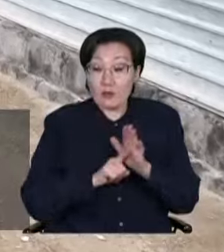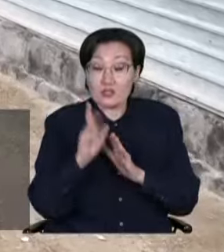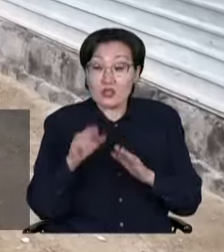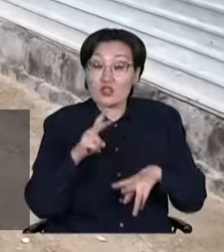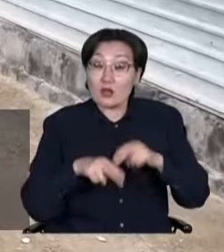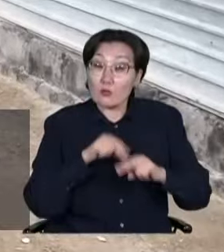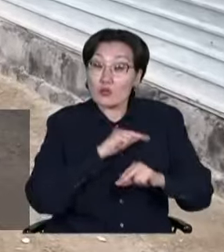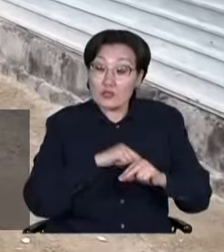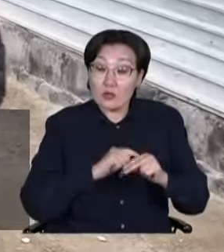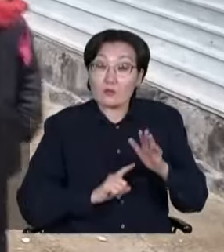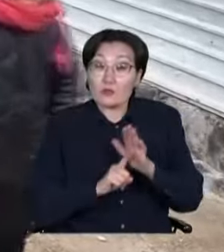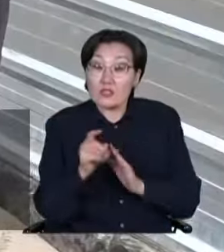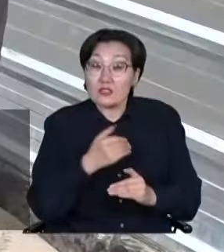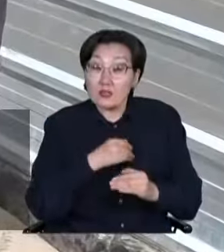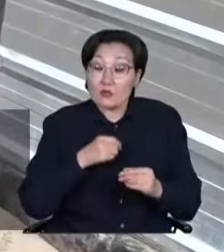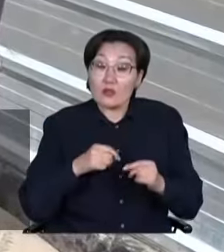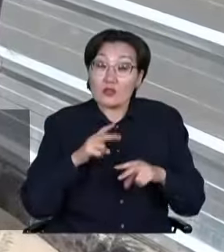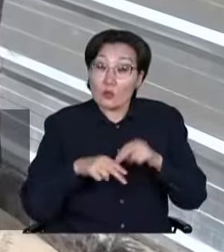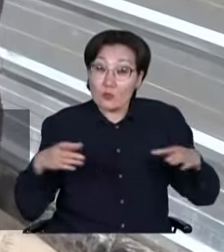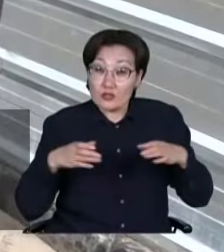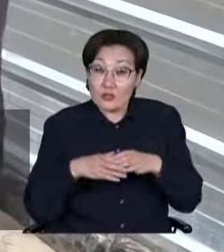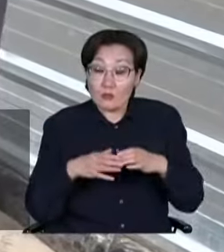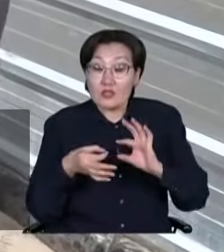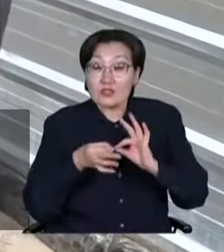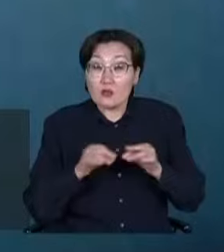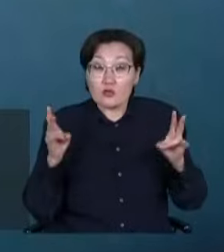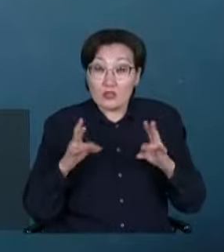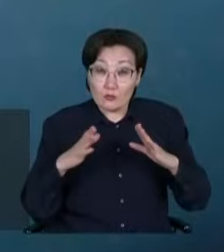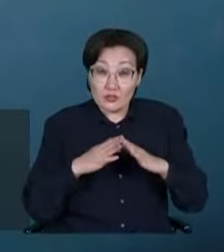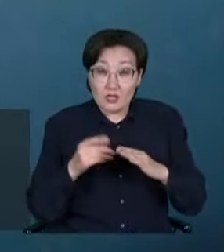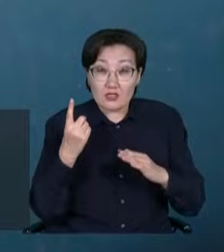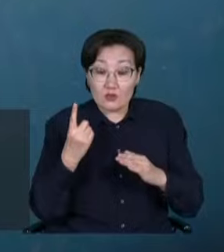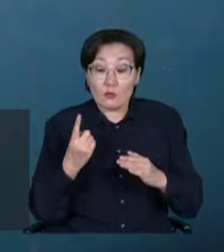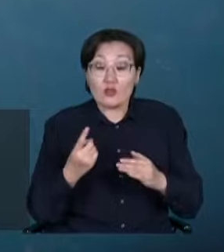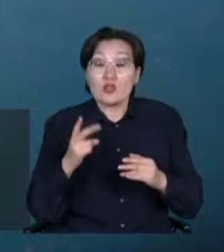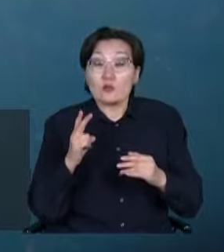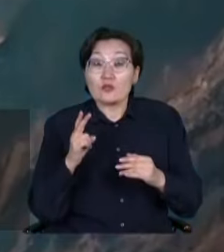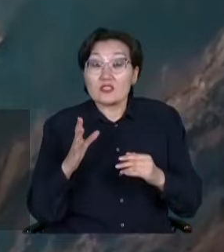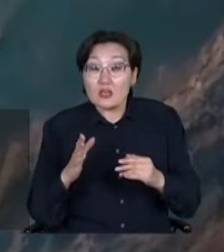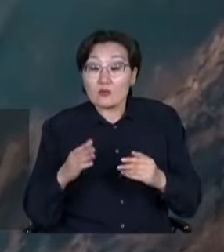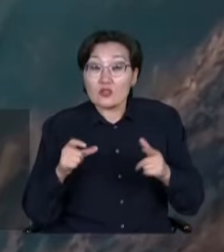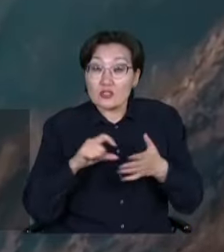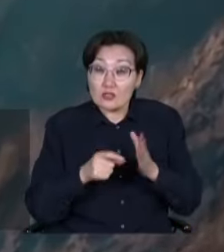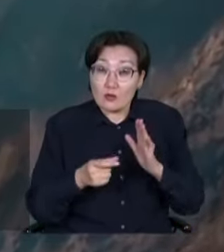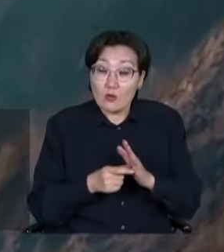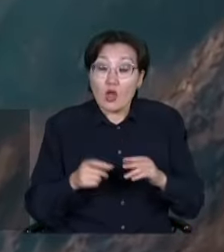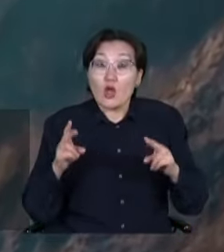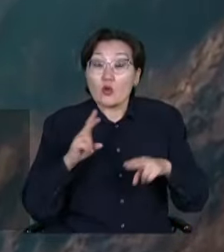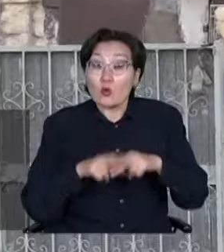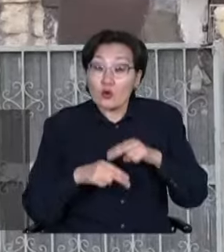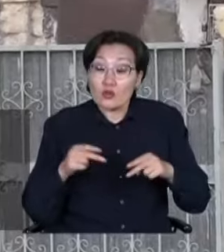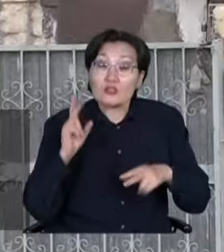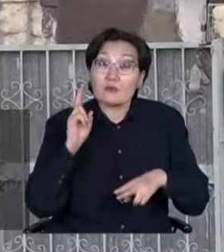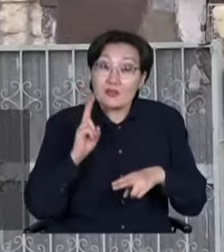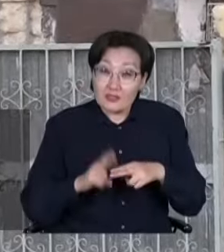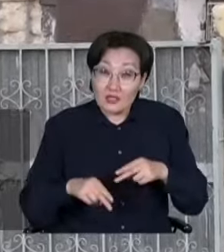Құрылыс жұмыстарын қолға алғысы келетін мердігерлер де бар. Бір қиыны апаттық үй жалғыз баспанасы болған соң құрылыс біткенше паналайтын жер сұрағандар